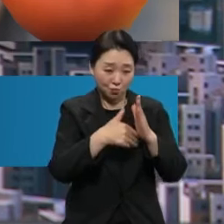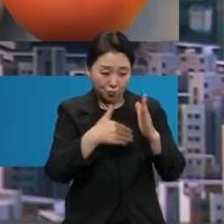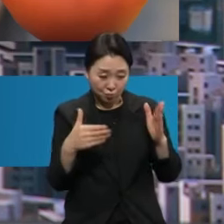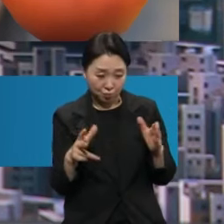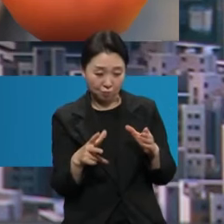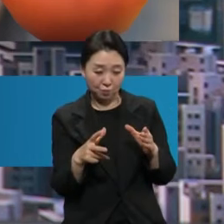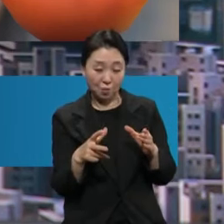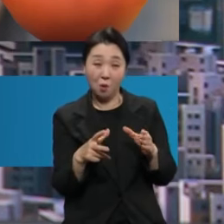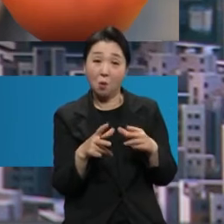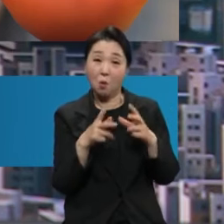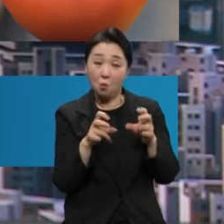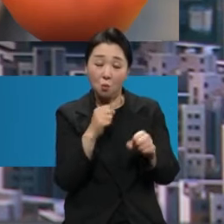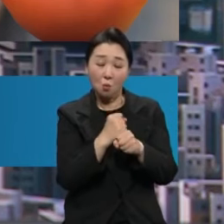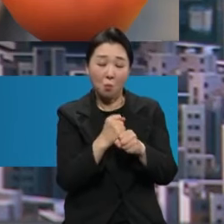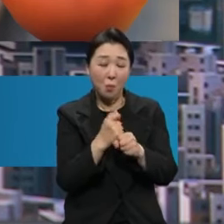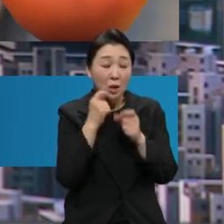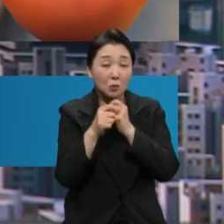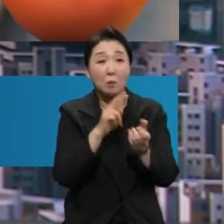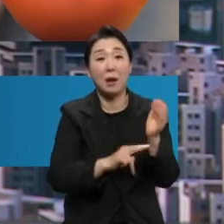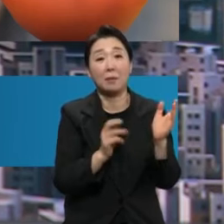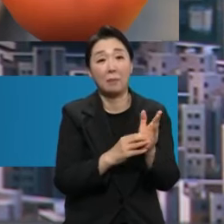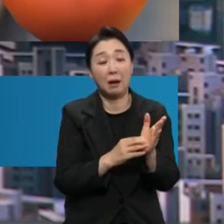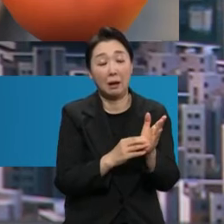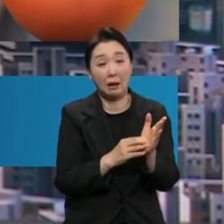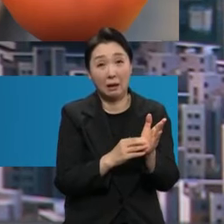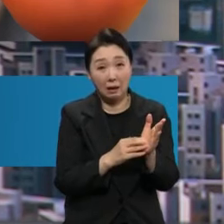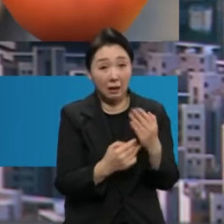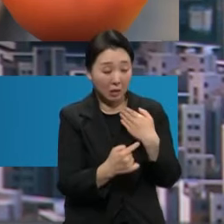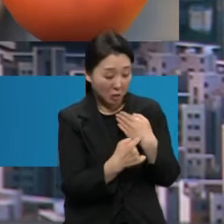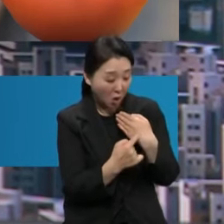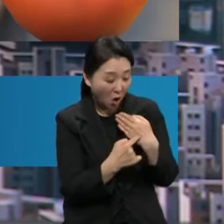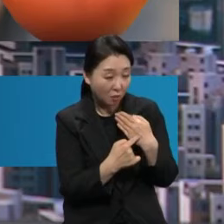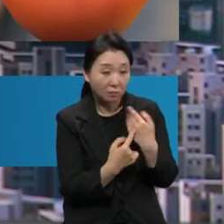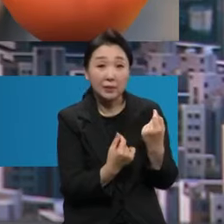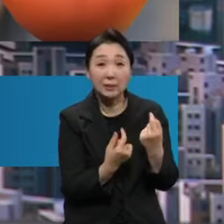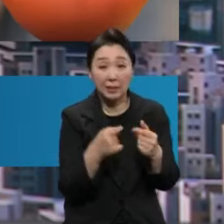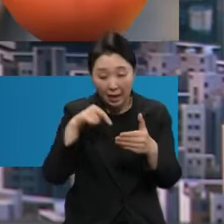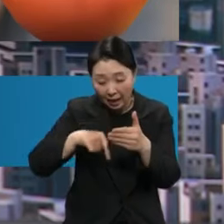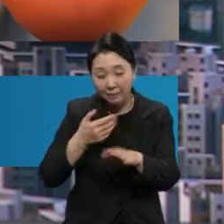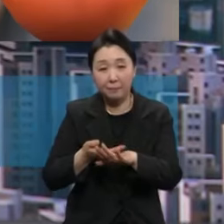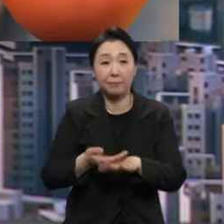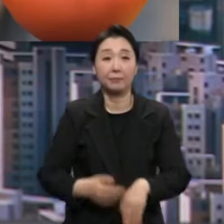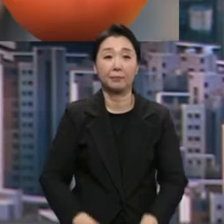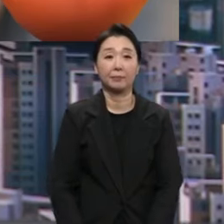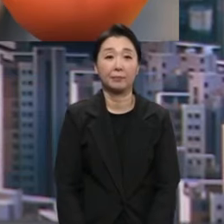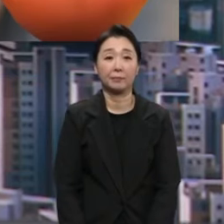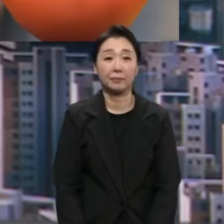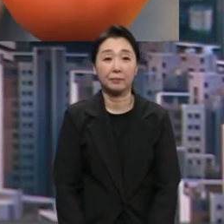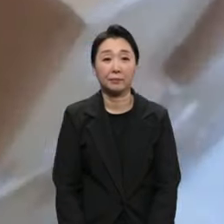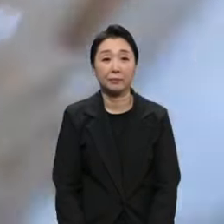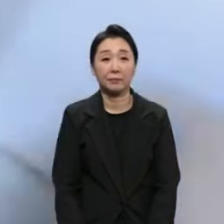일당이 적발됐습니다. 겉은 비슷하지만 속을 갈라봤더니 완전히 달랐습니다. 한민정 기자입니다.